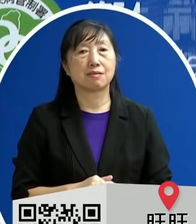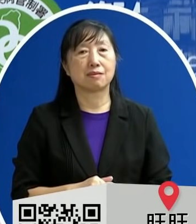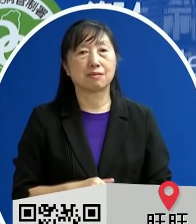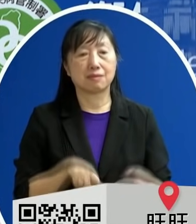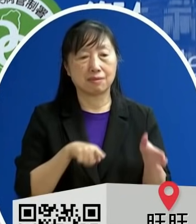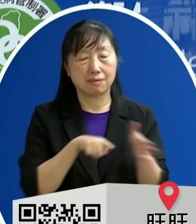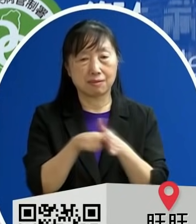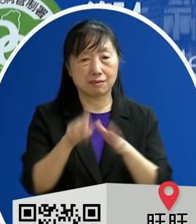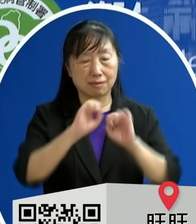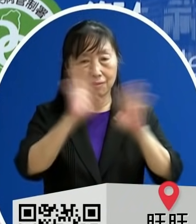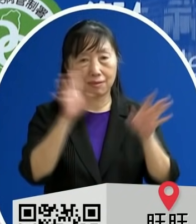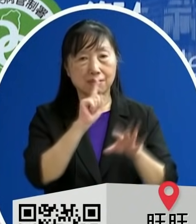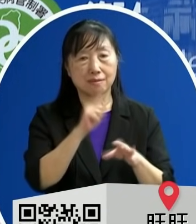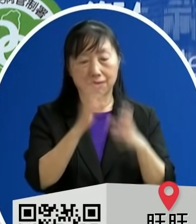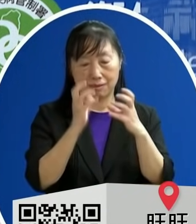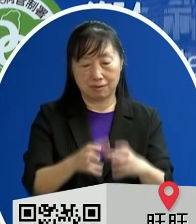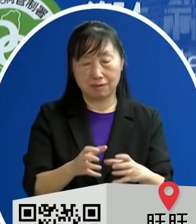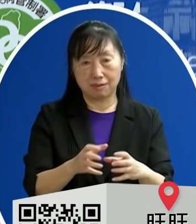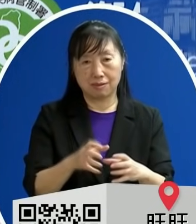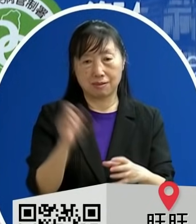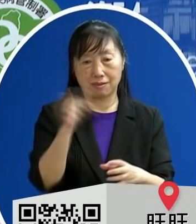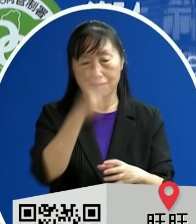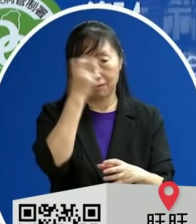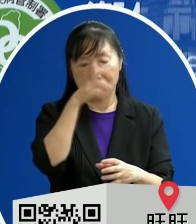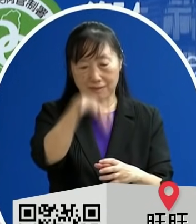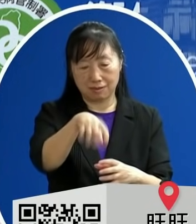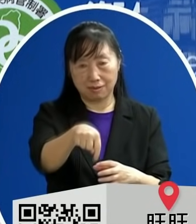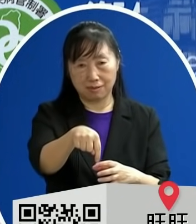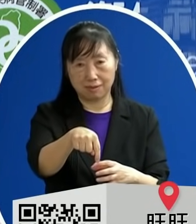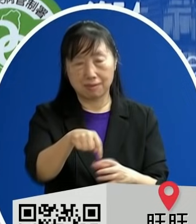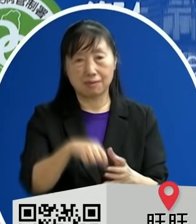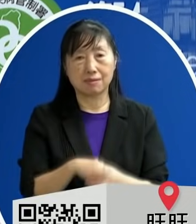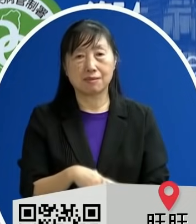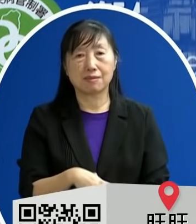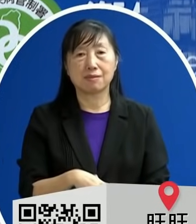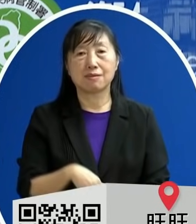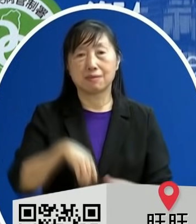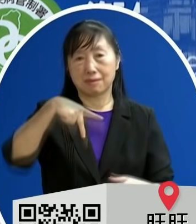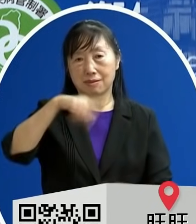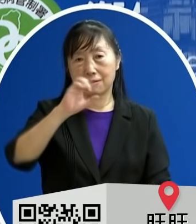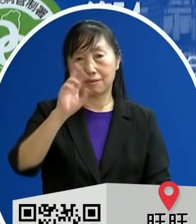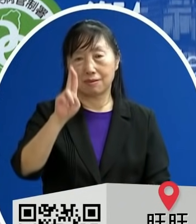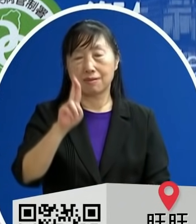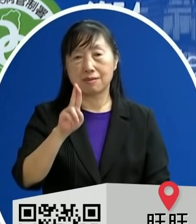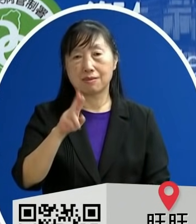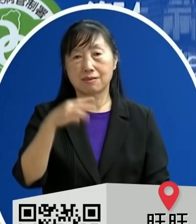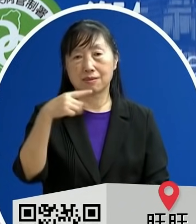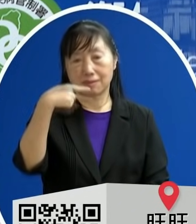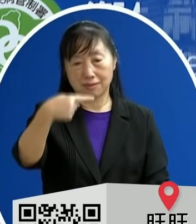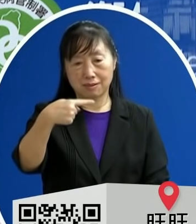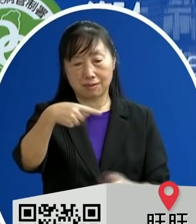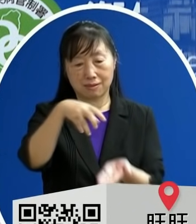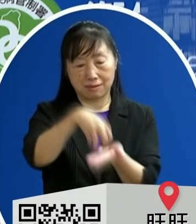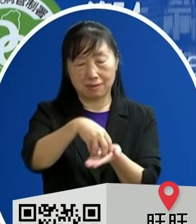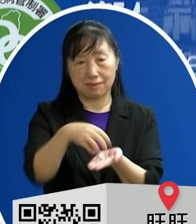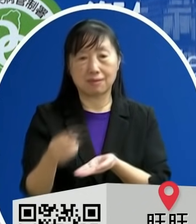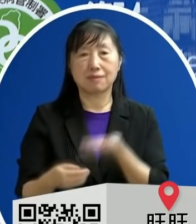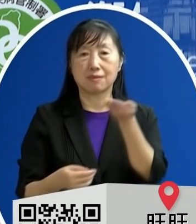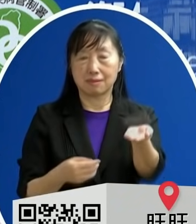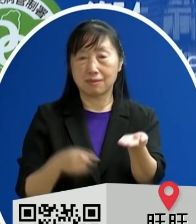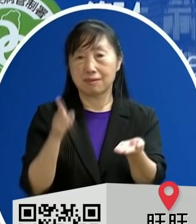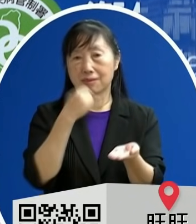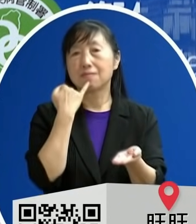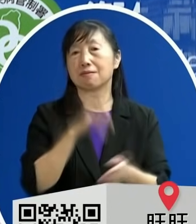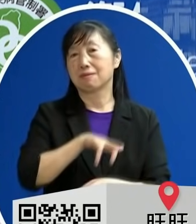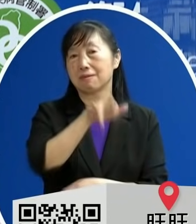接就是说要在设一个快筛站，那要持 PCR 阴性的才能够去。那如果没有 PCR